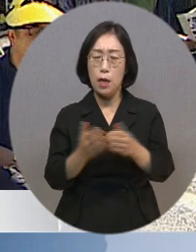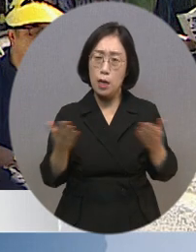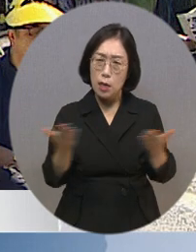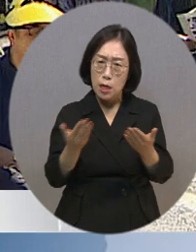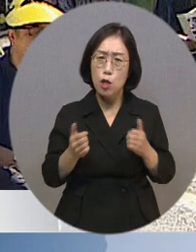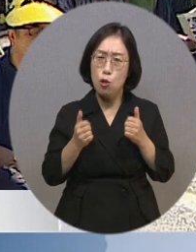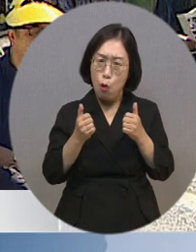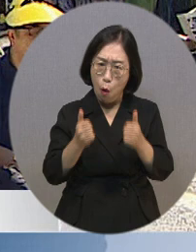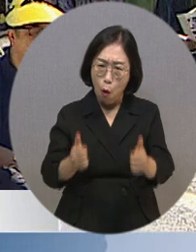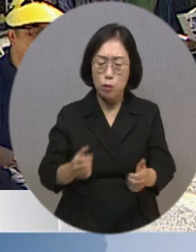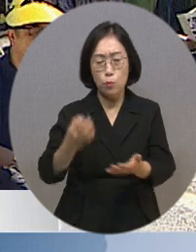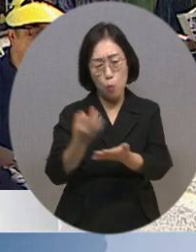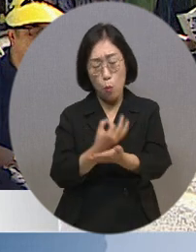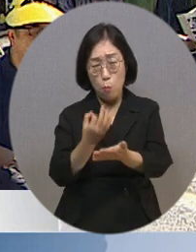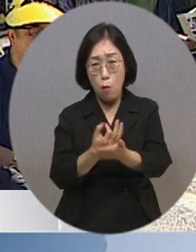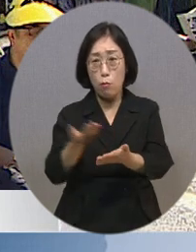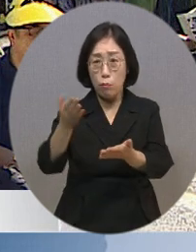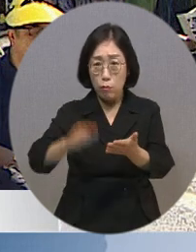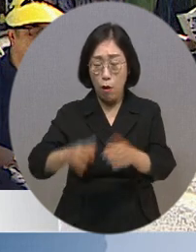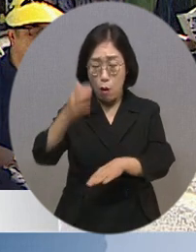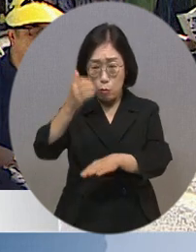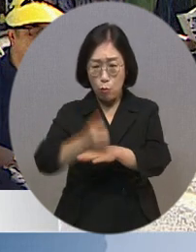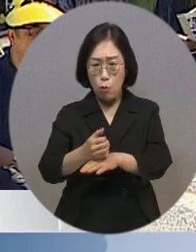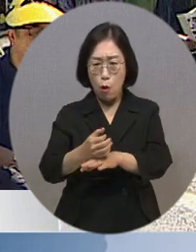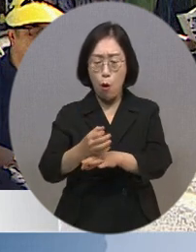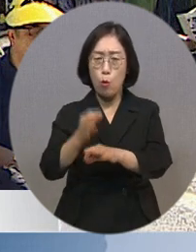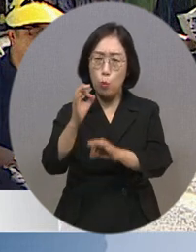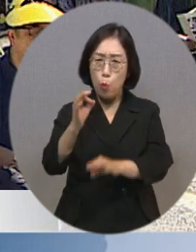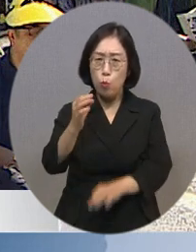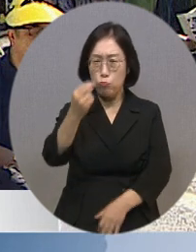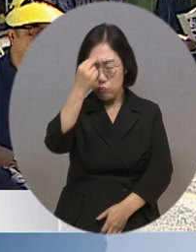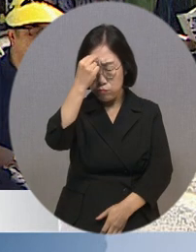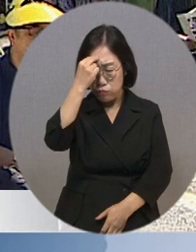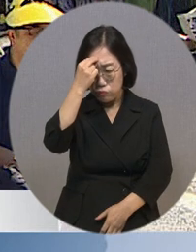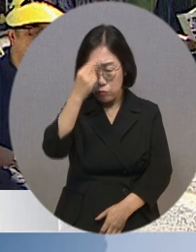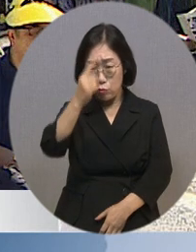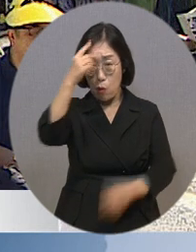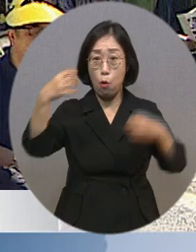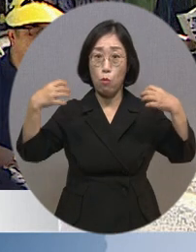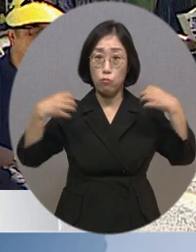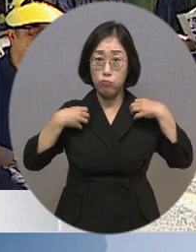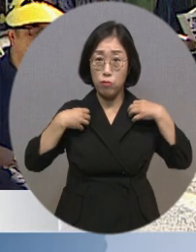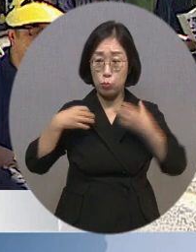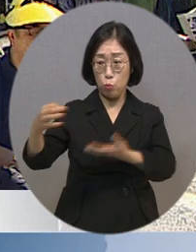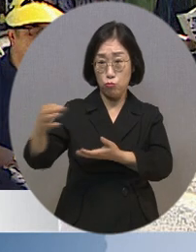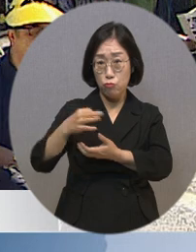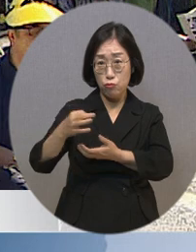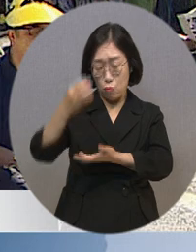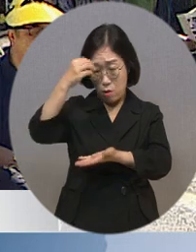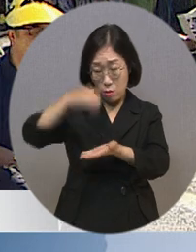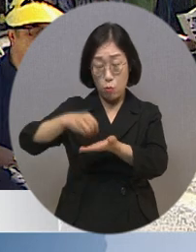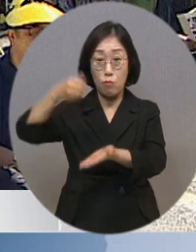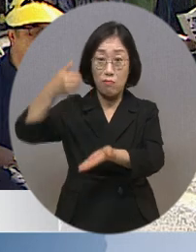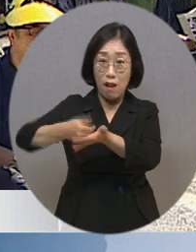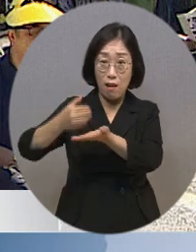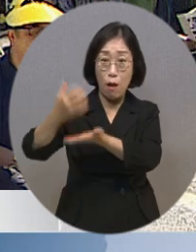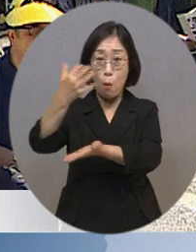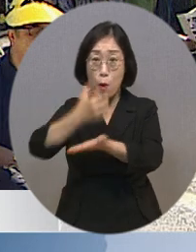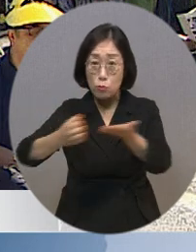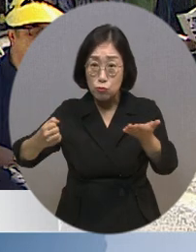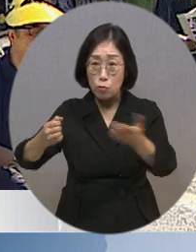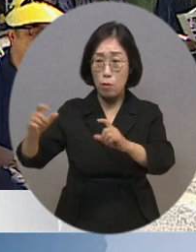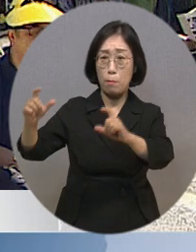성실히 생계를 유지했지만 결국 경제적 어려움과 정부 지원금 환수 조치가 이어지며 극단적인 선택을 한